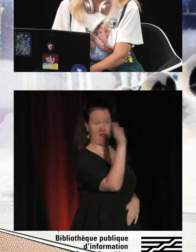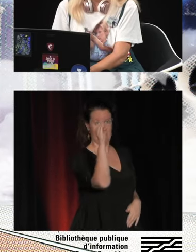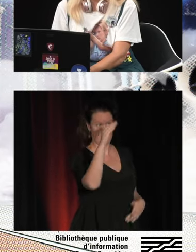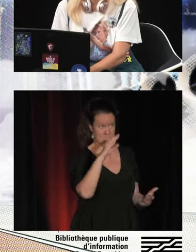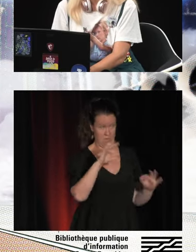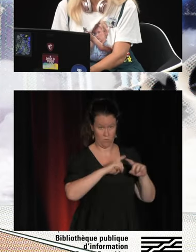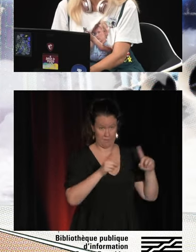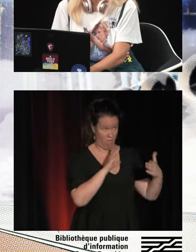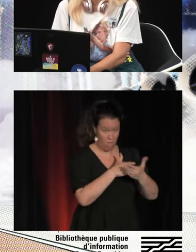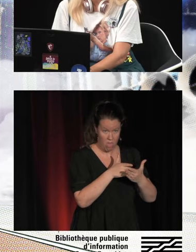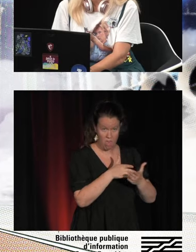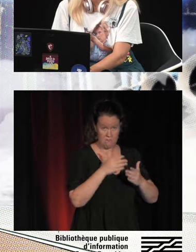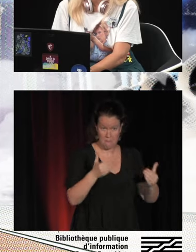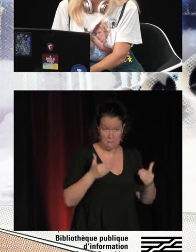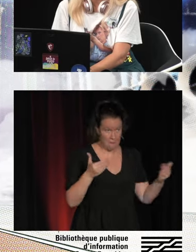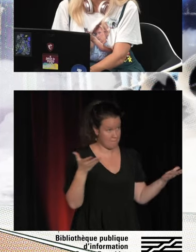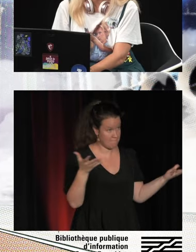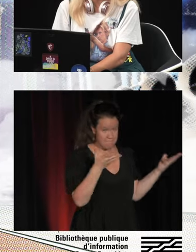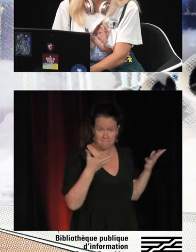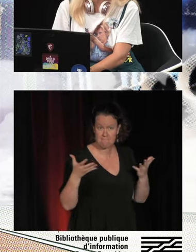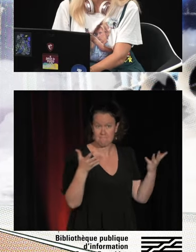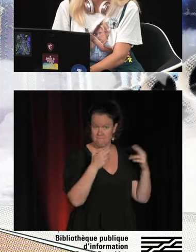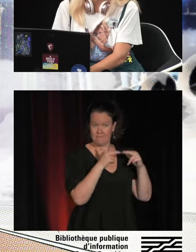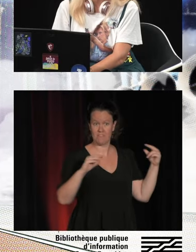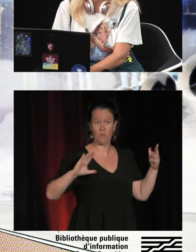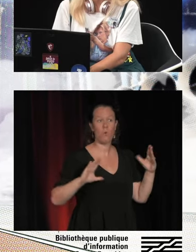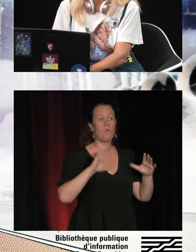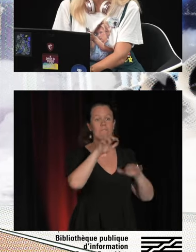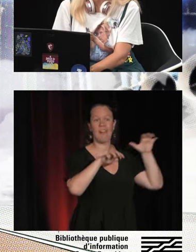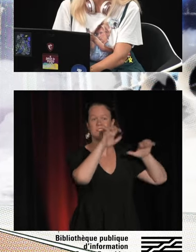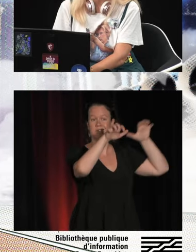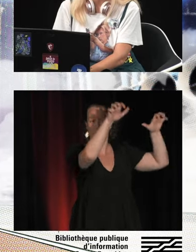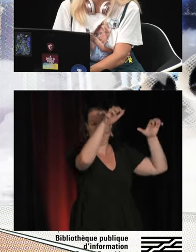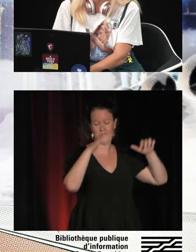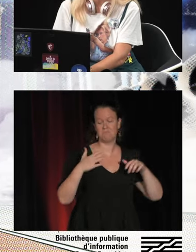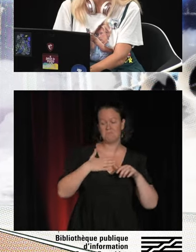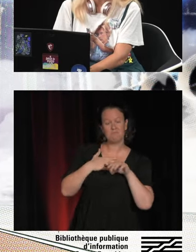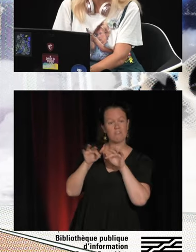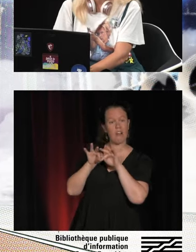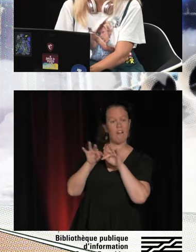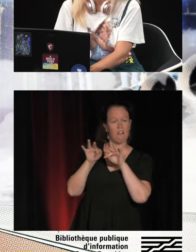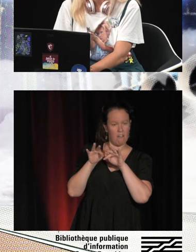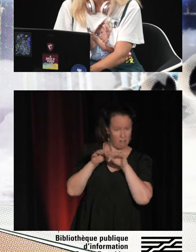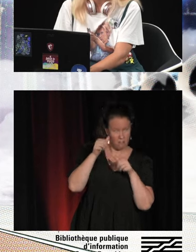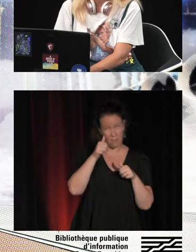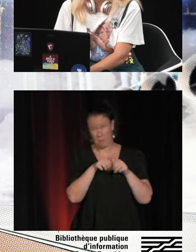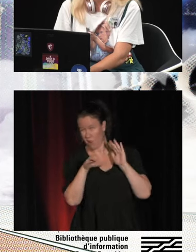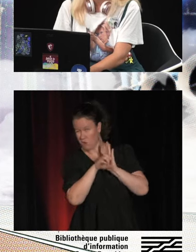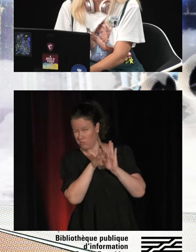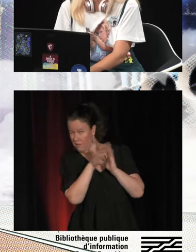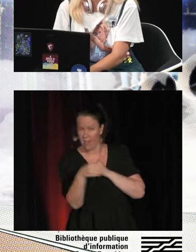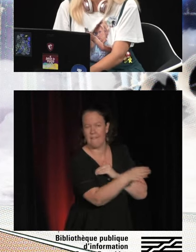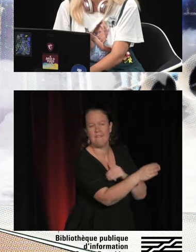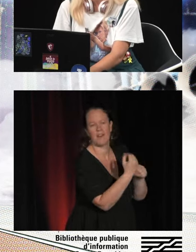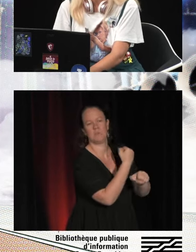faire. J'ai jamais trouvé le chemin pour finir la falaise et donc on avait triché avec mon grand frère. On avait trouvé le mot de passe pour le niveau suivant